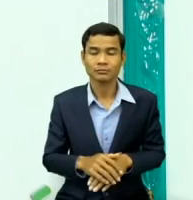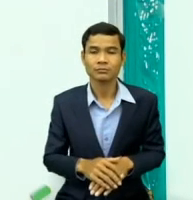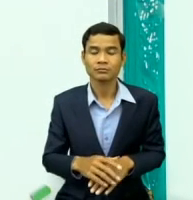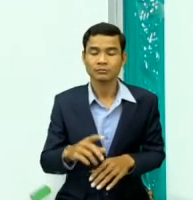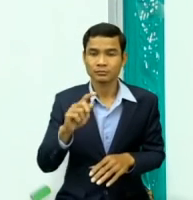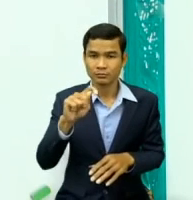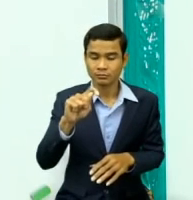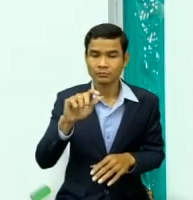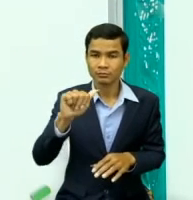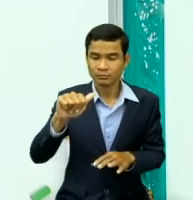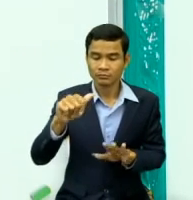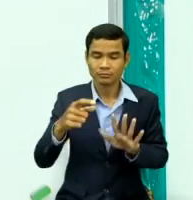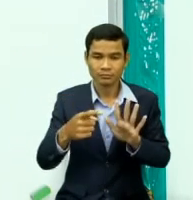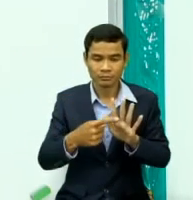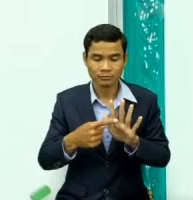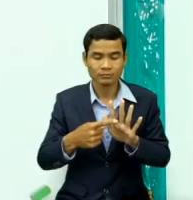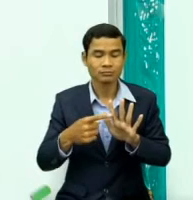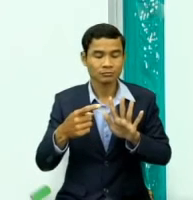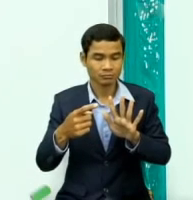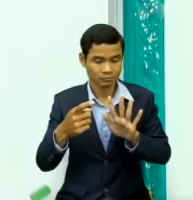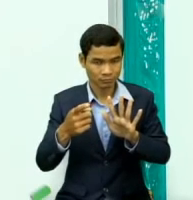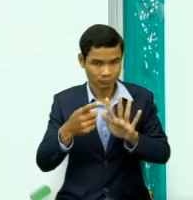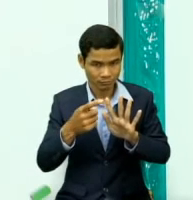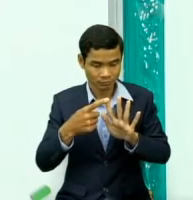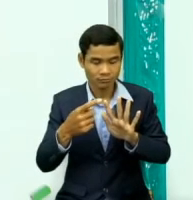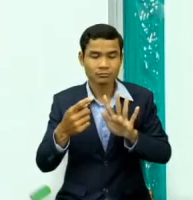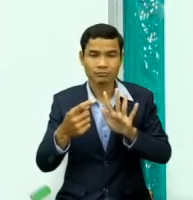Rồi nháy miên ạ à, xó